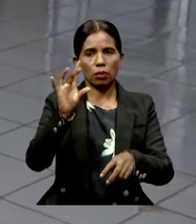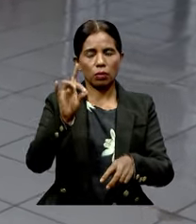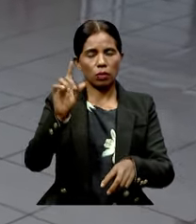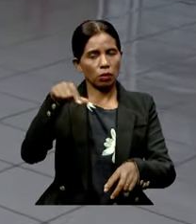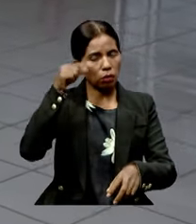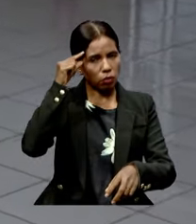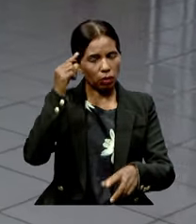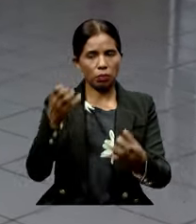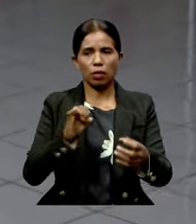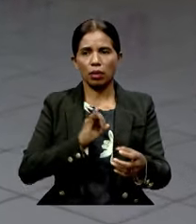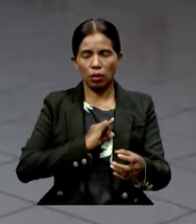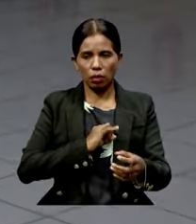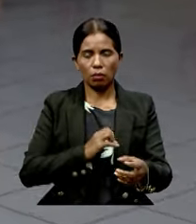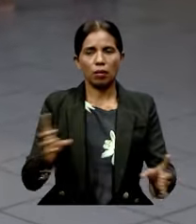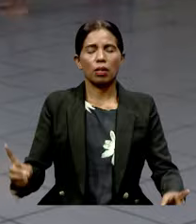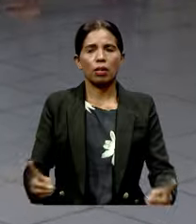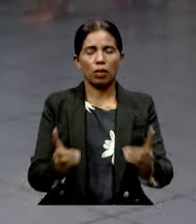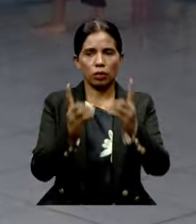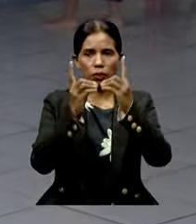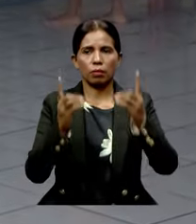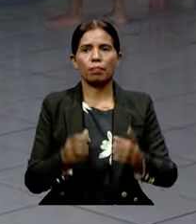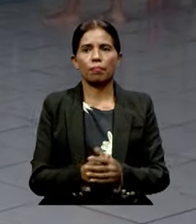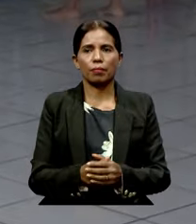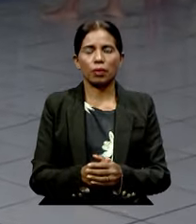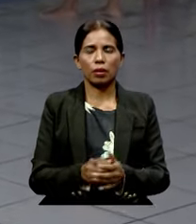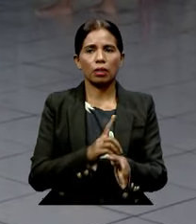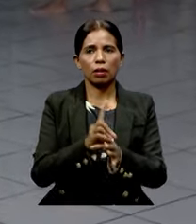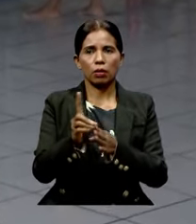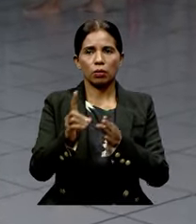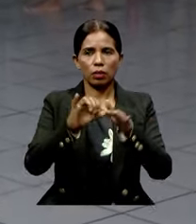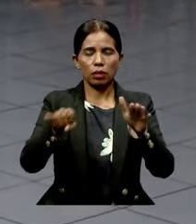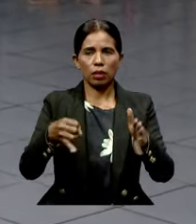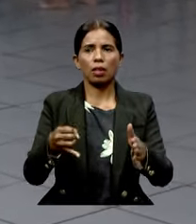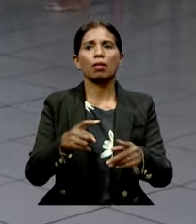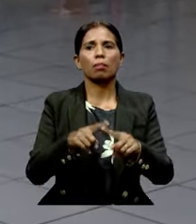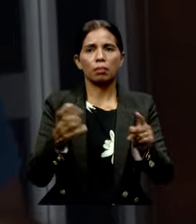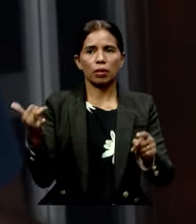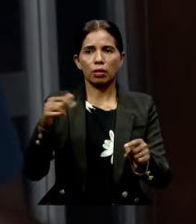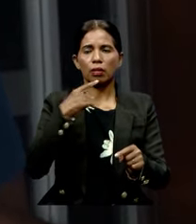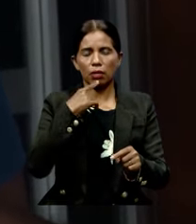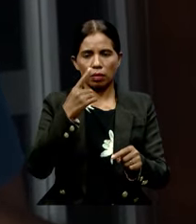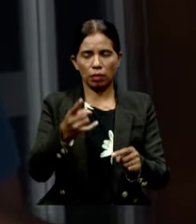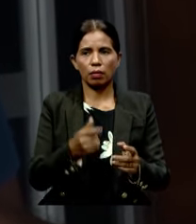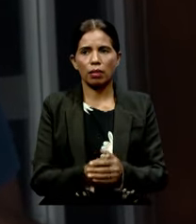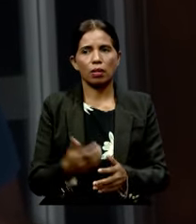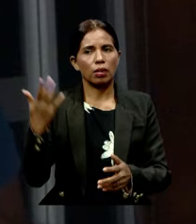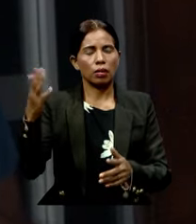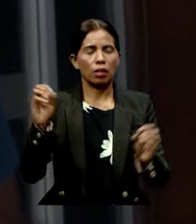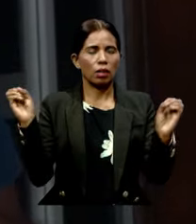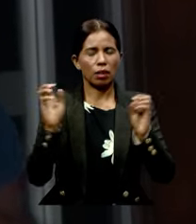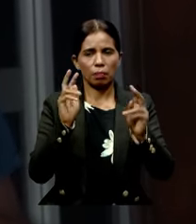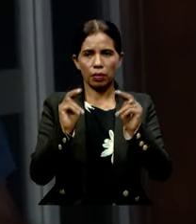ne keras hau duni maka bahasuru sio itu rezeral mai be sirah tete kata ene ban la